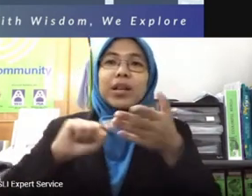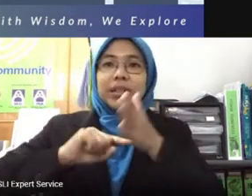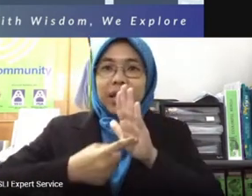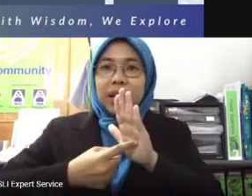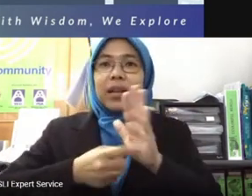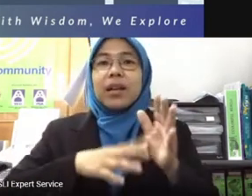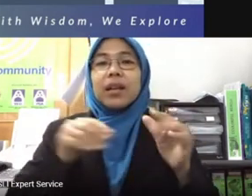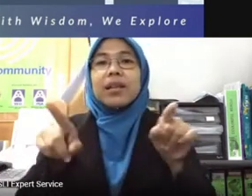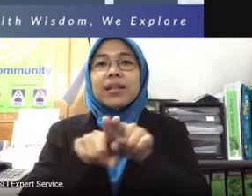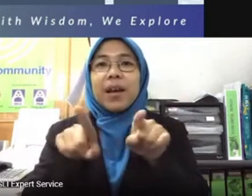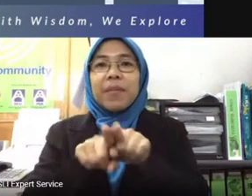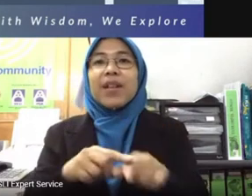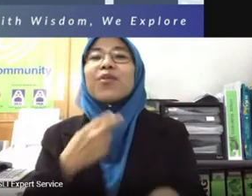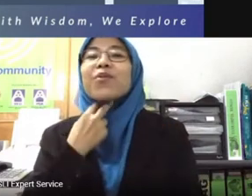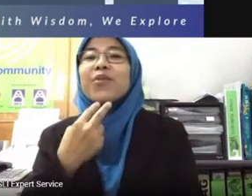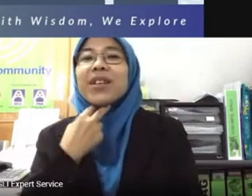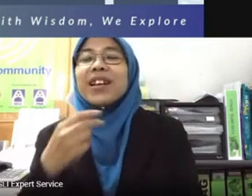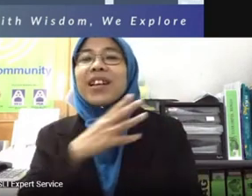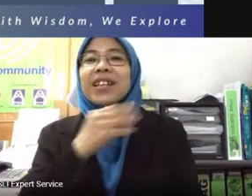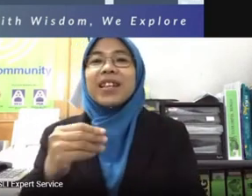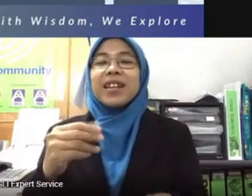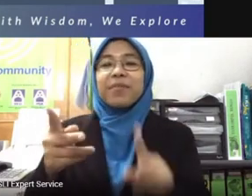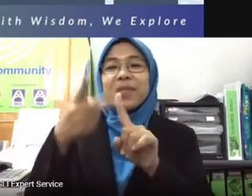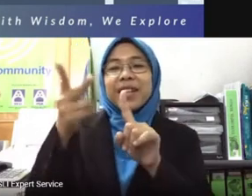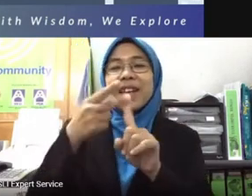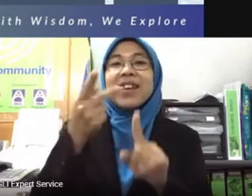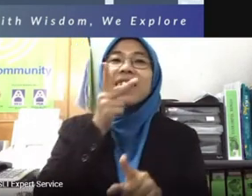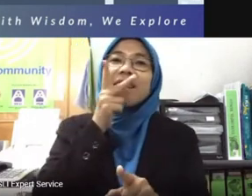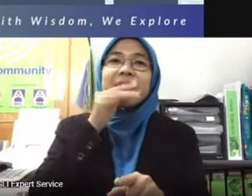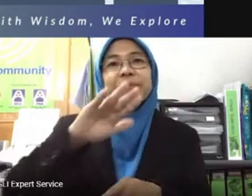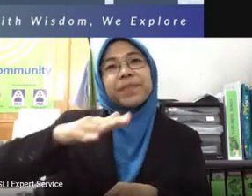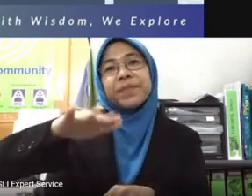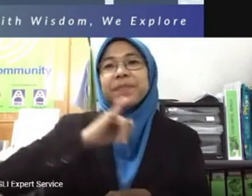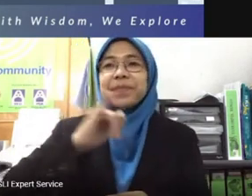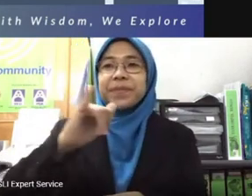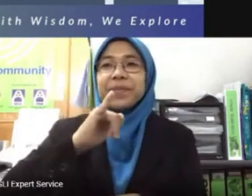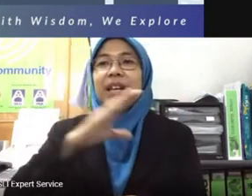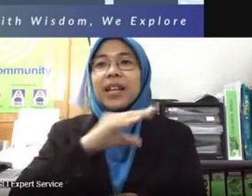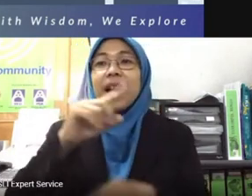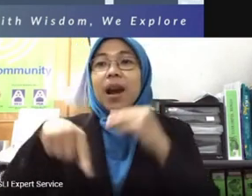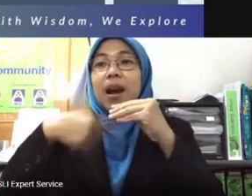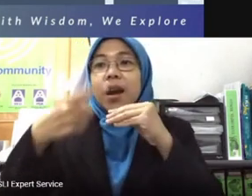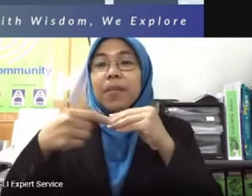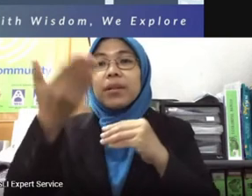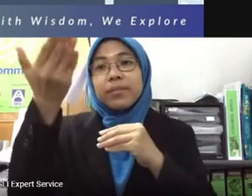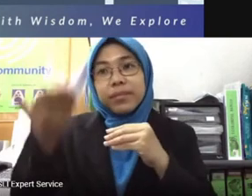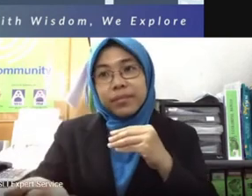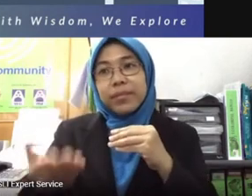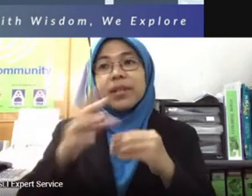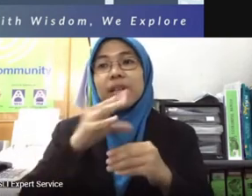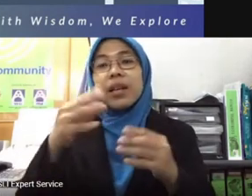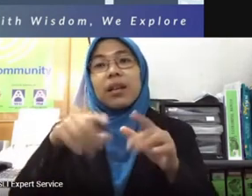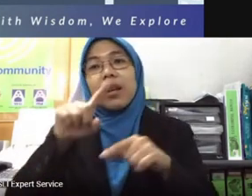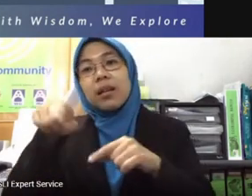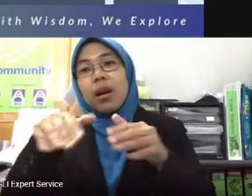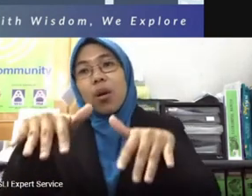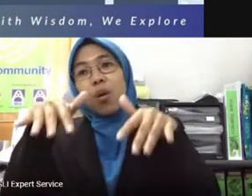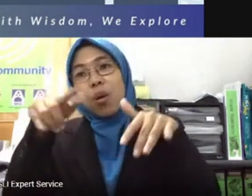ada sama loratnya. Penang dengan Kedah ataupun Kulim lebih kurang sama, dan tanya tentang dia, tanya tentang